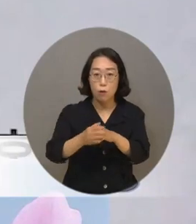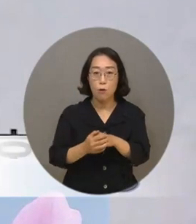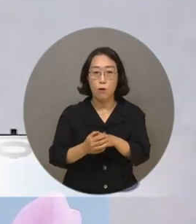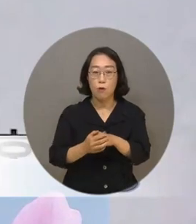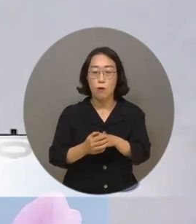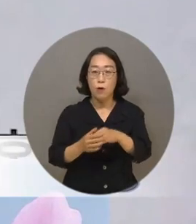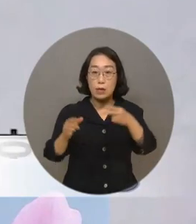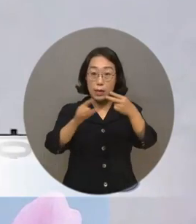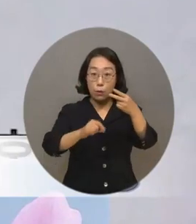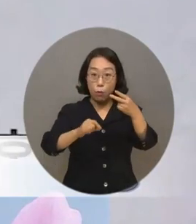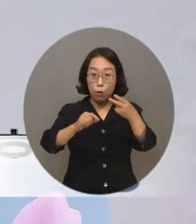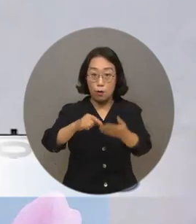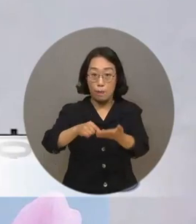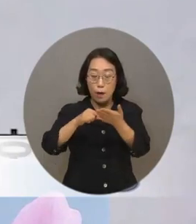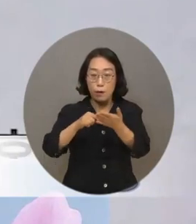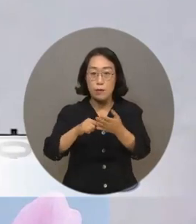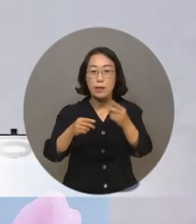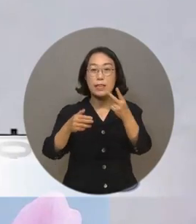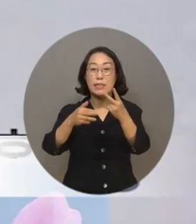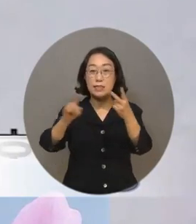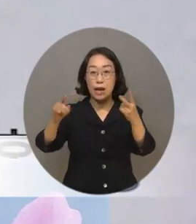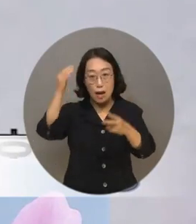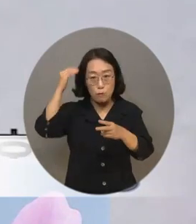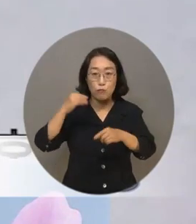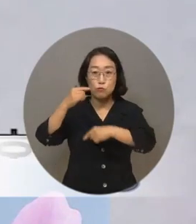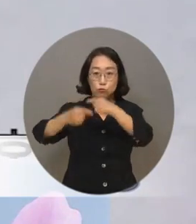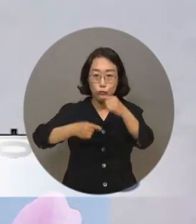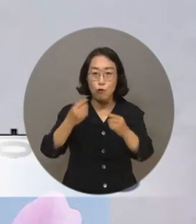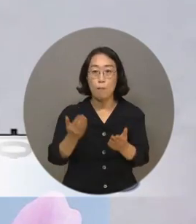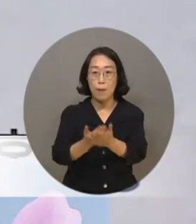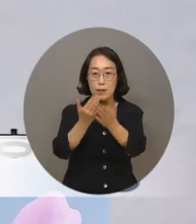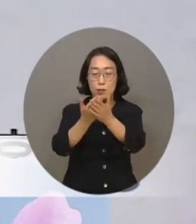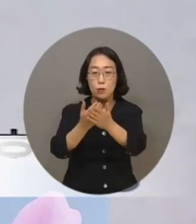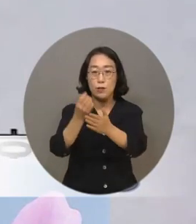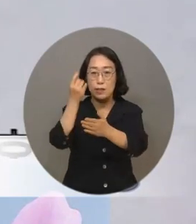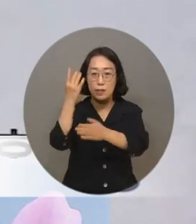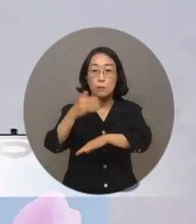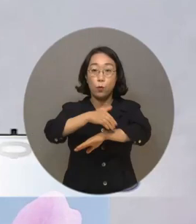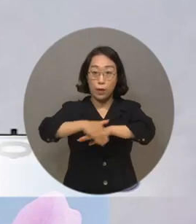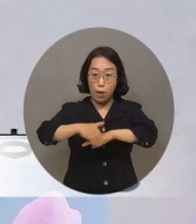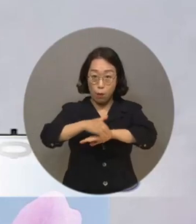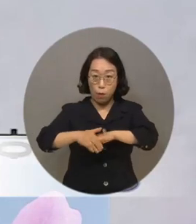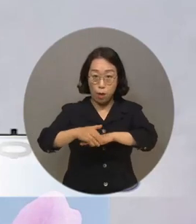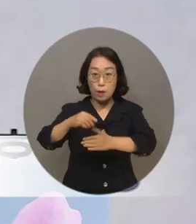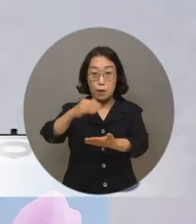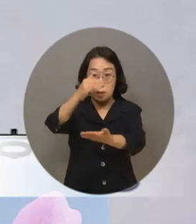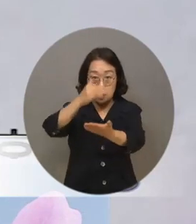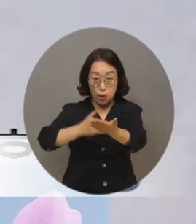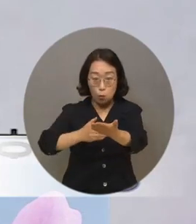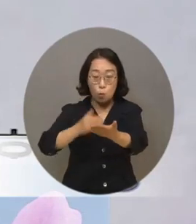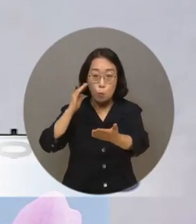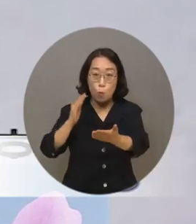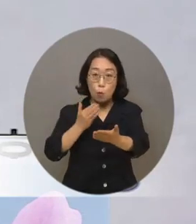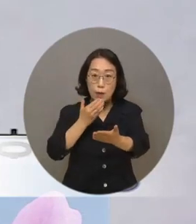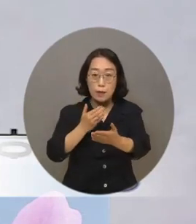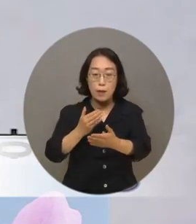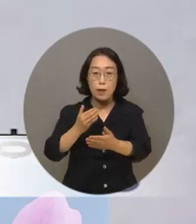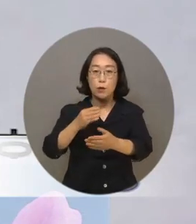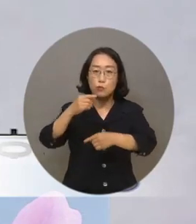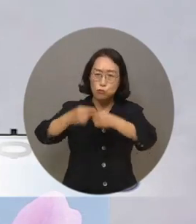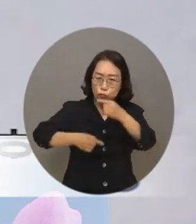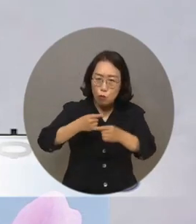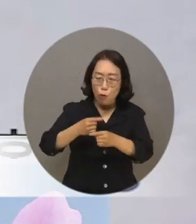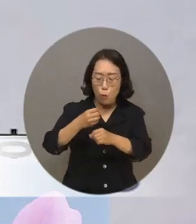지난 2월 마련한 제2차 한국소어 발전 기본계획을 통해 농인이 한국 수어로